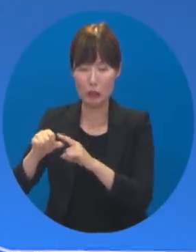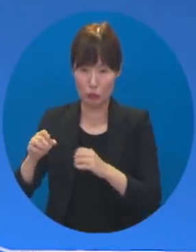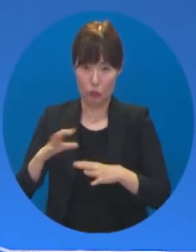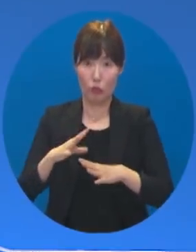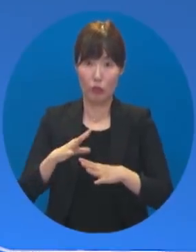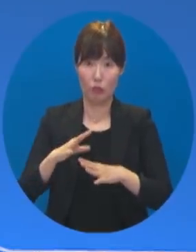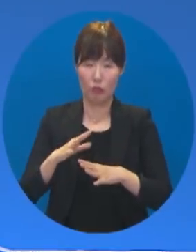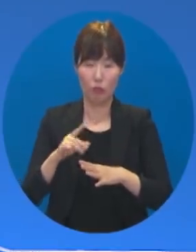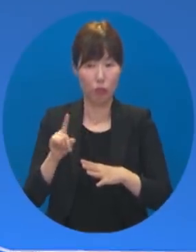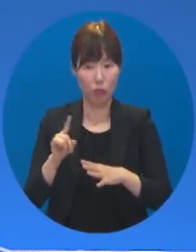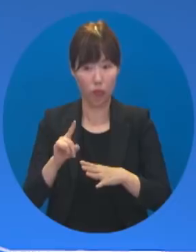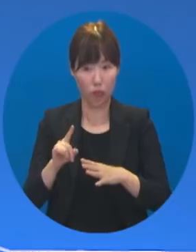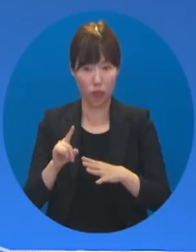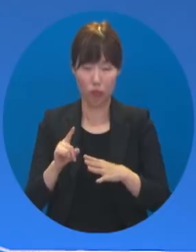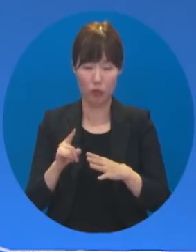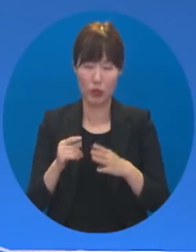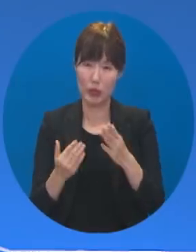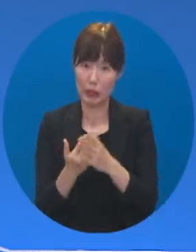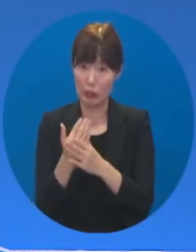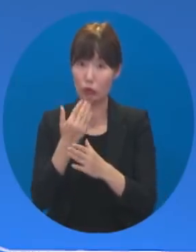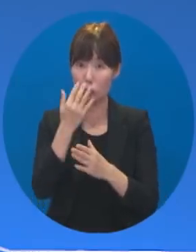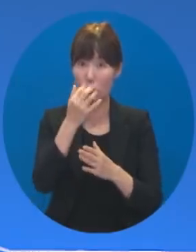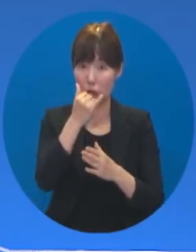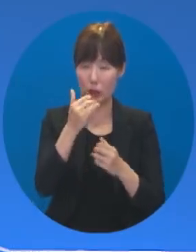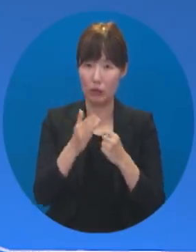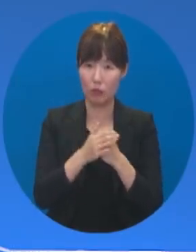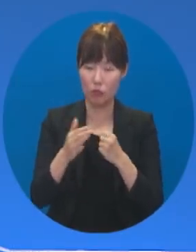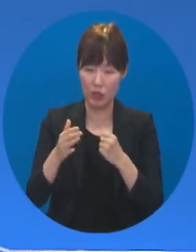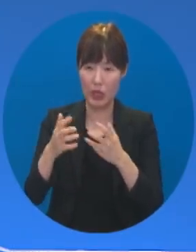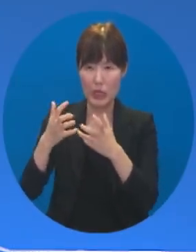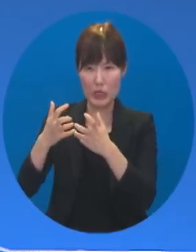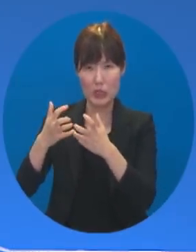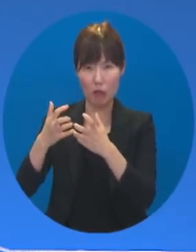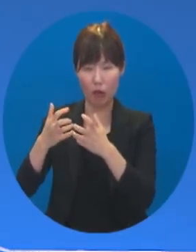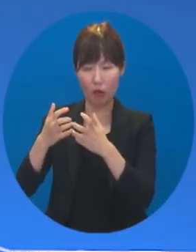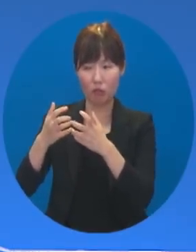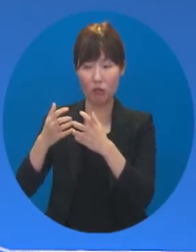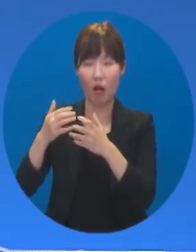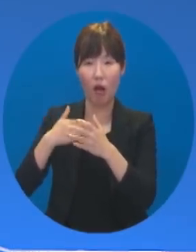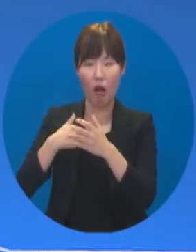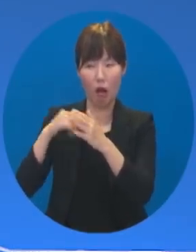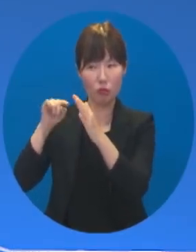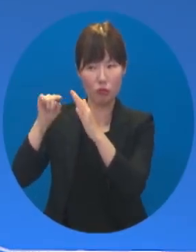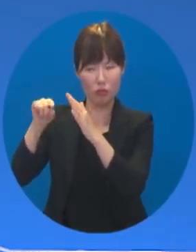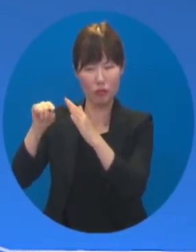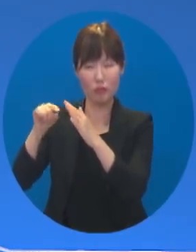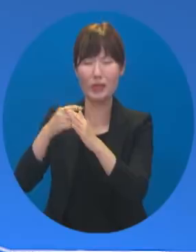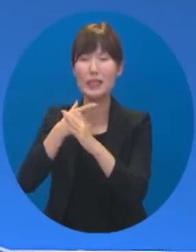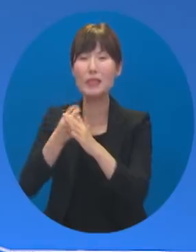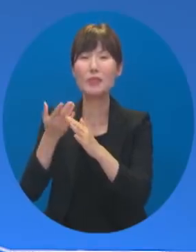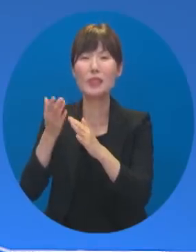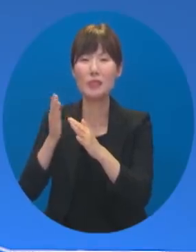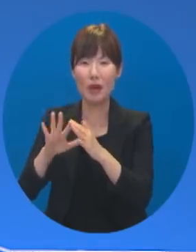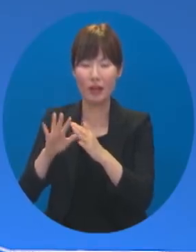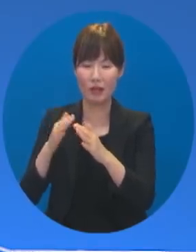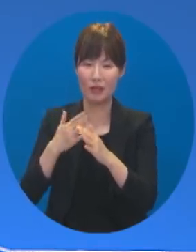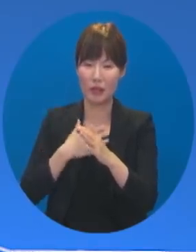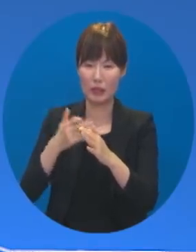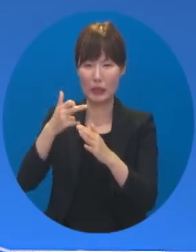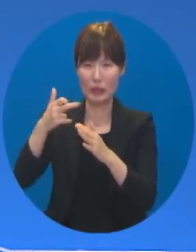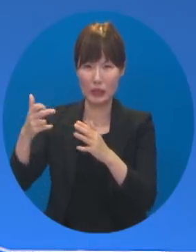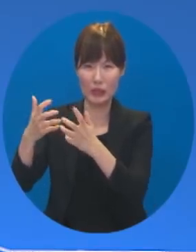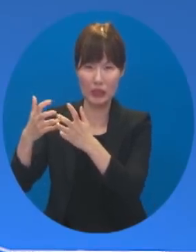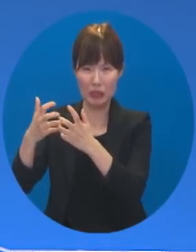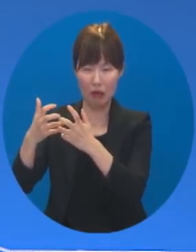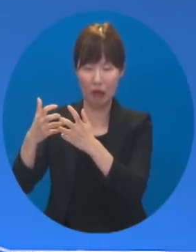기계 안으로 들어가고 싶었지만 못 들어가죠 당연히. 그래서 저는 정말 이 커다란 기계 옆에서 이렇게